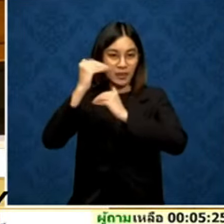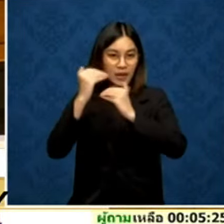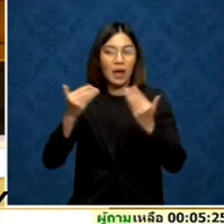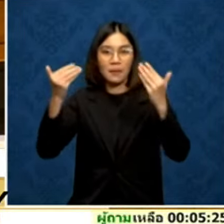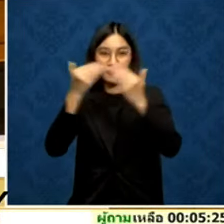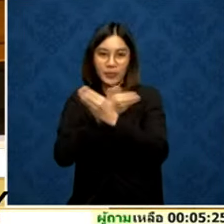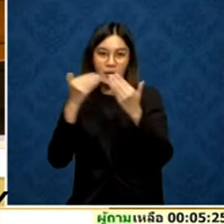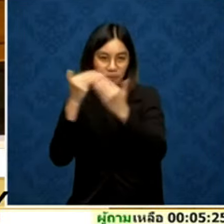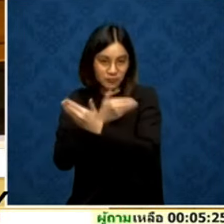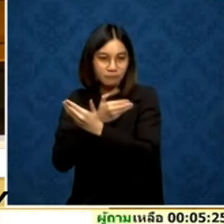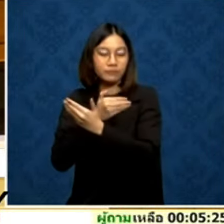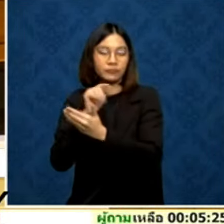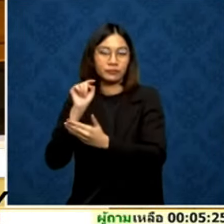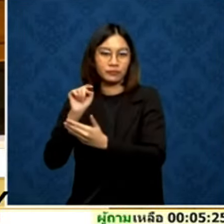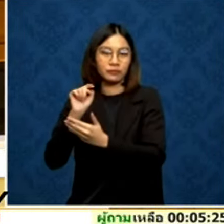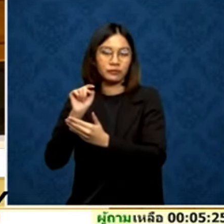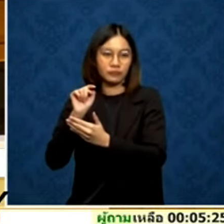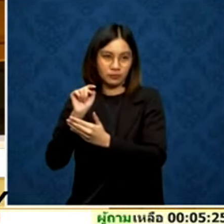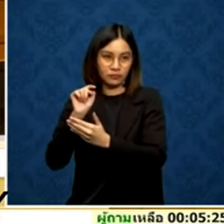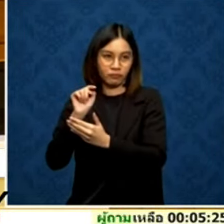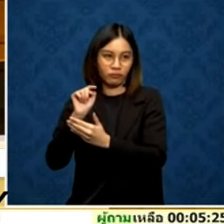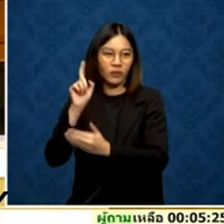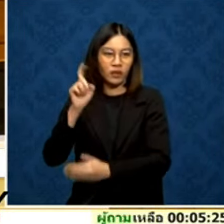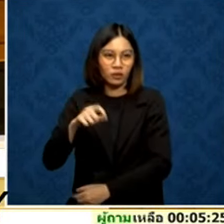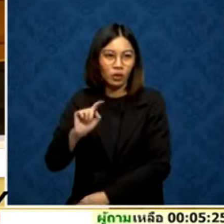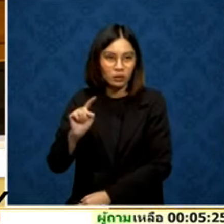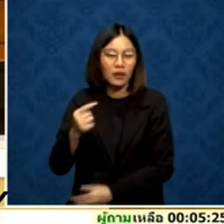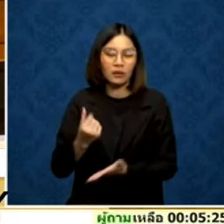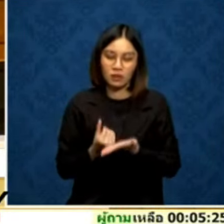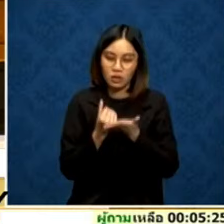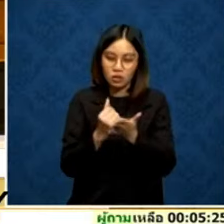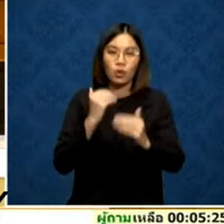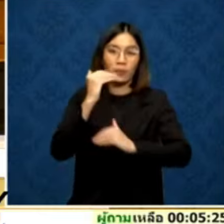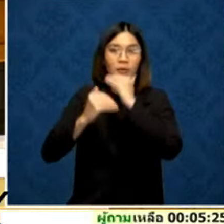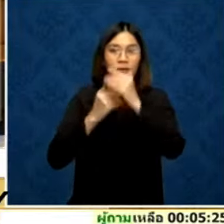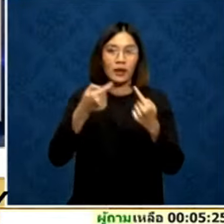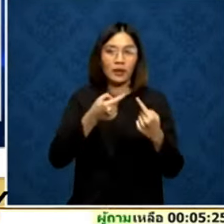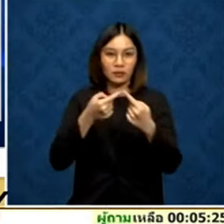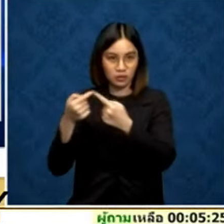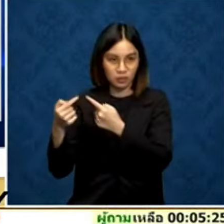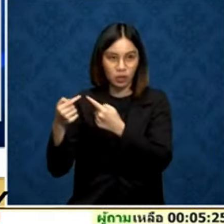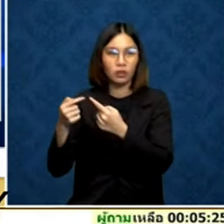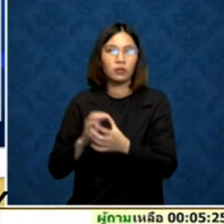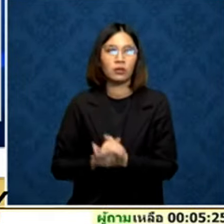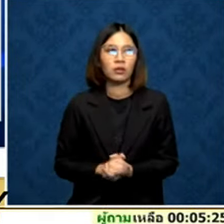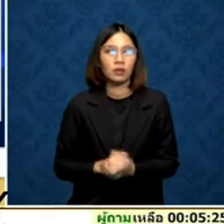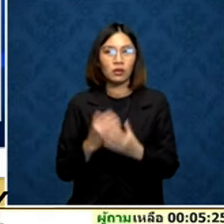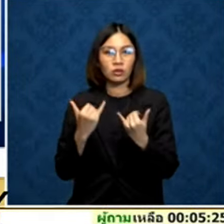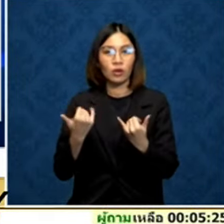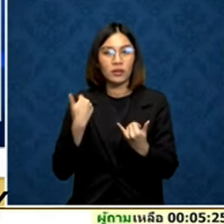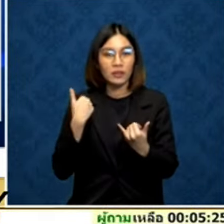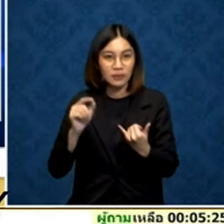กไปเนี่ยก็ยังต้องมีการช่วยกันพัฒนาต่อไปนะครับแล้วก็ตอนนี้มันต้องมีการดึง